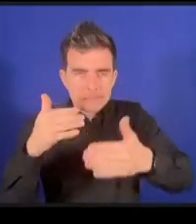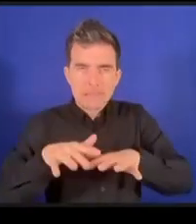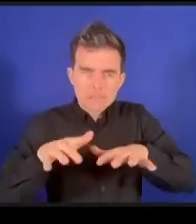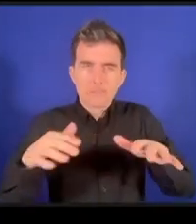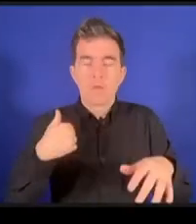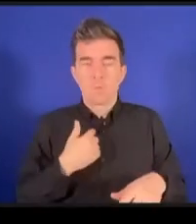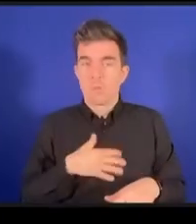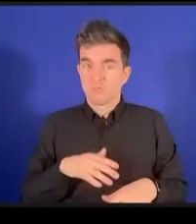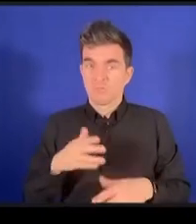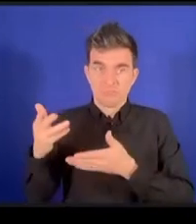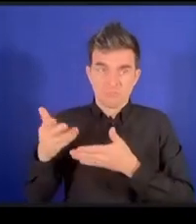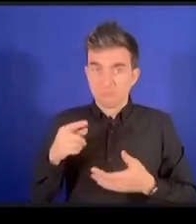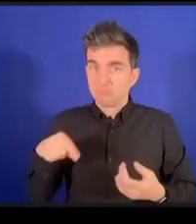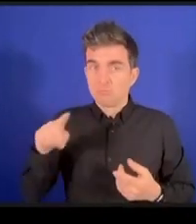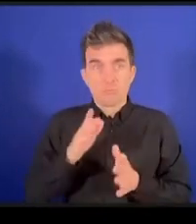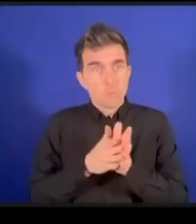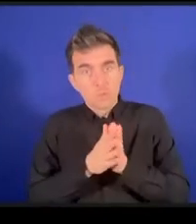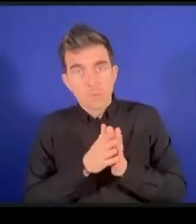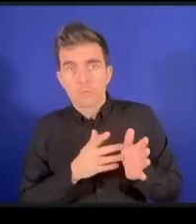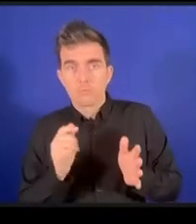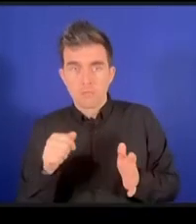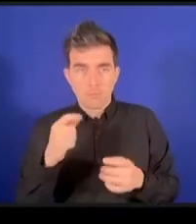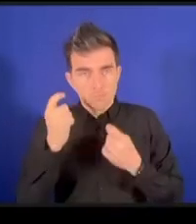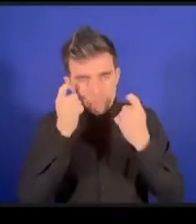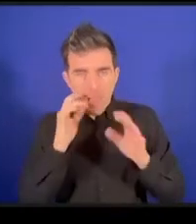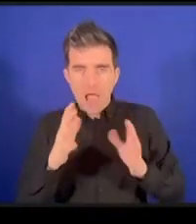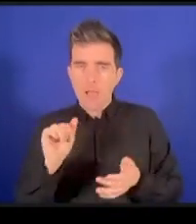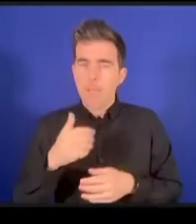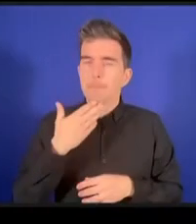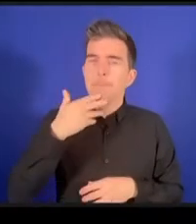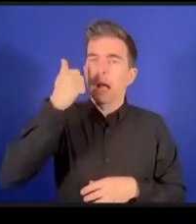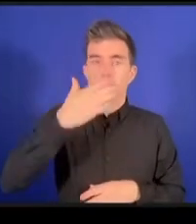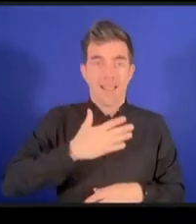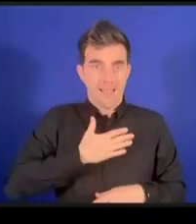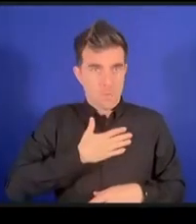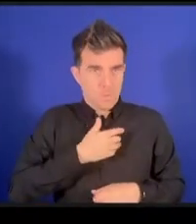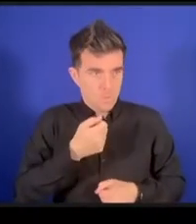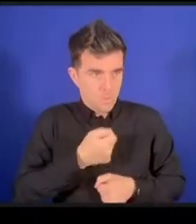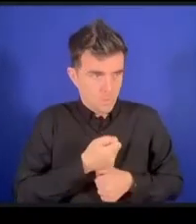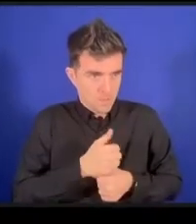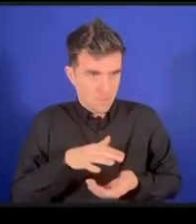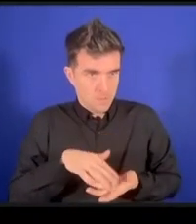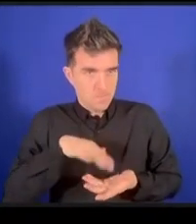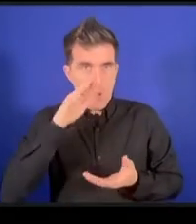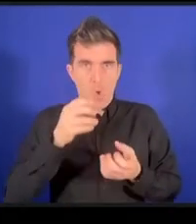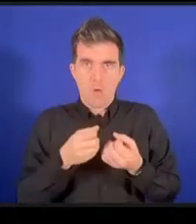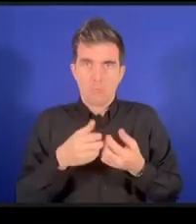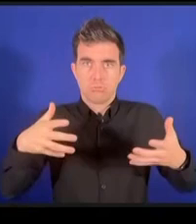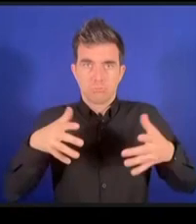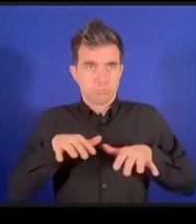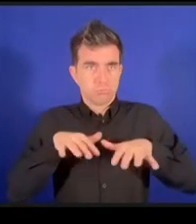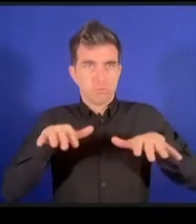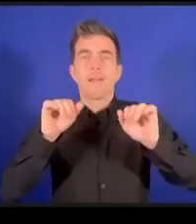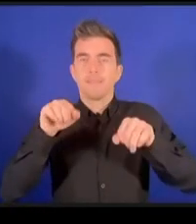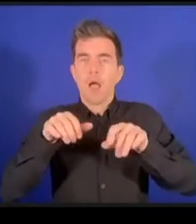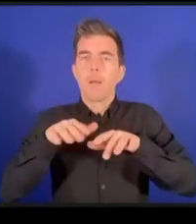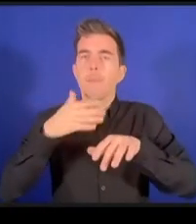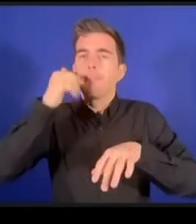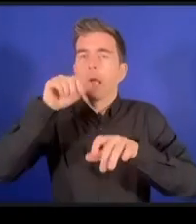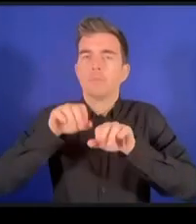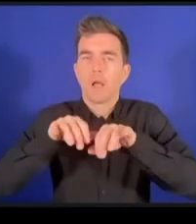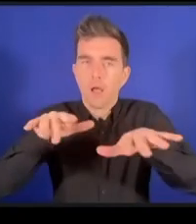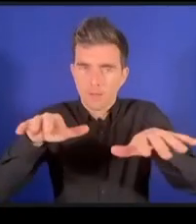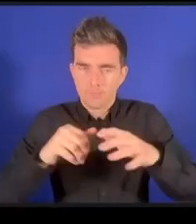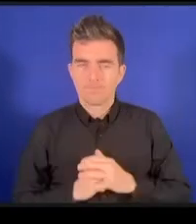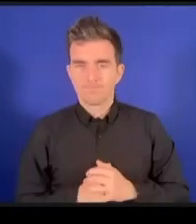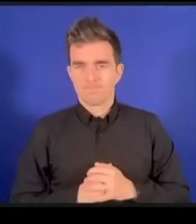привлечение лиц с инвалидностью может нам помочь в наращивании нашего потенциала в этой области Спасибо вин Вы знаете я как раз